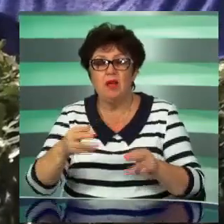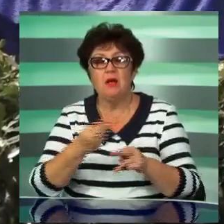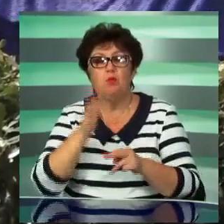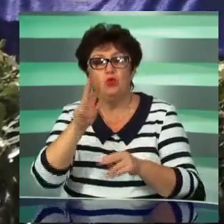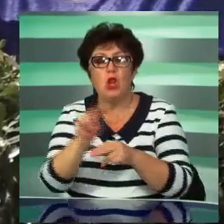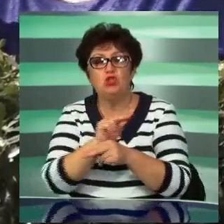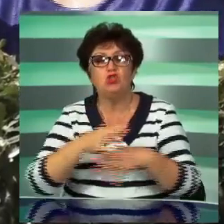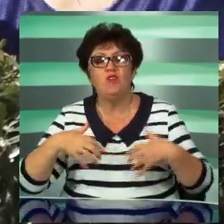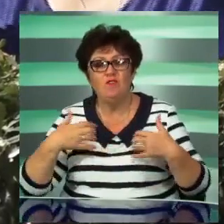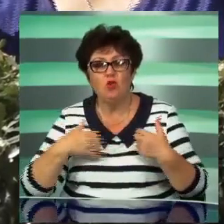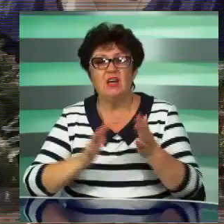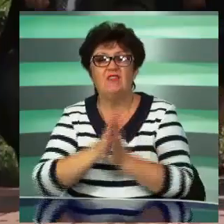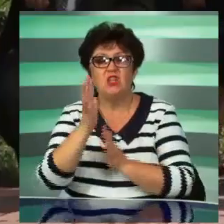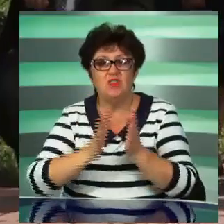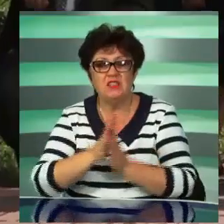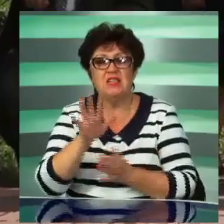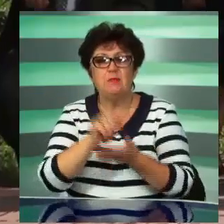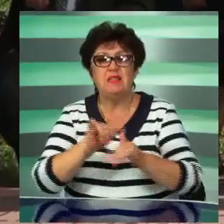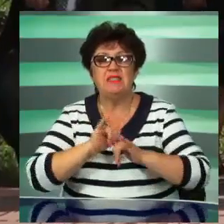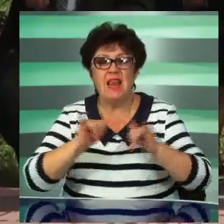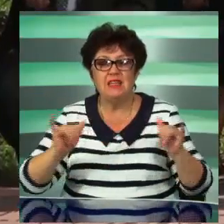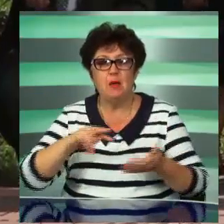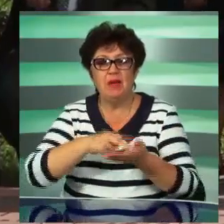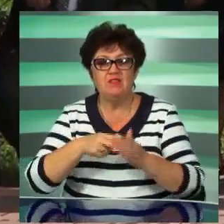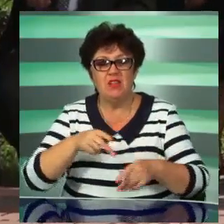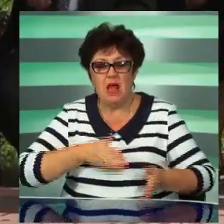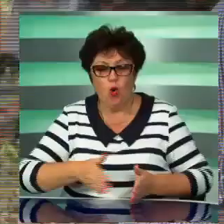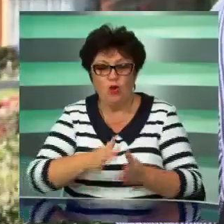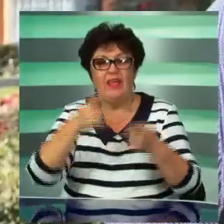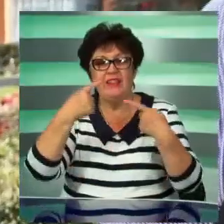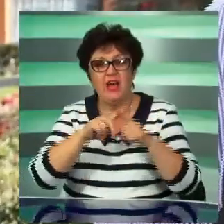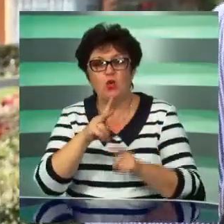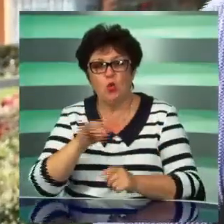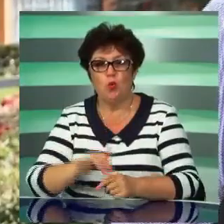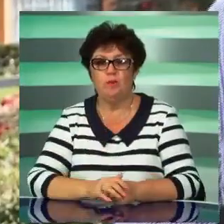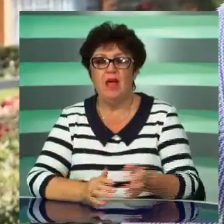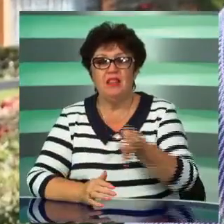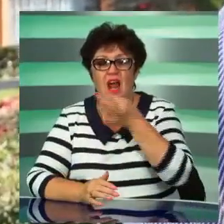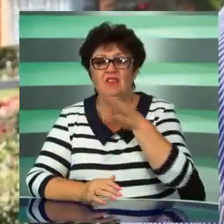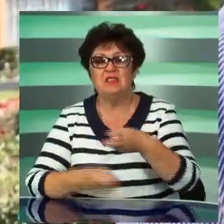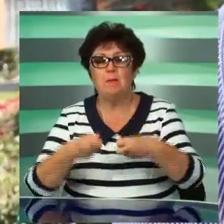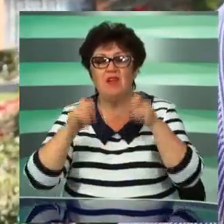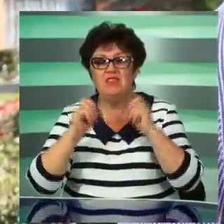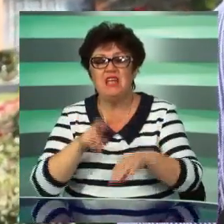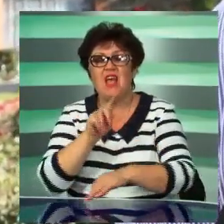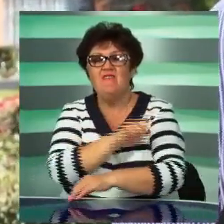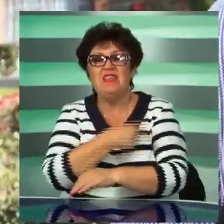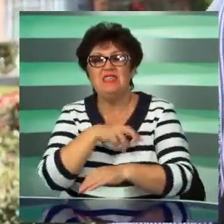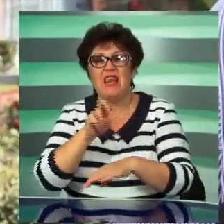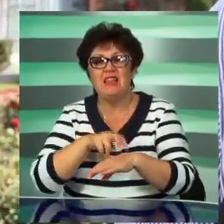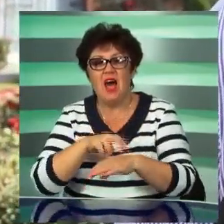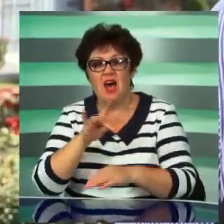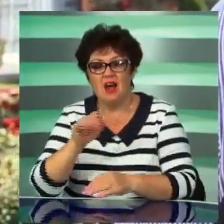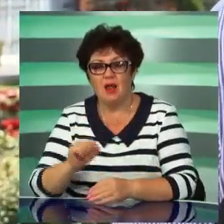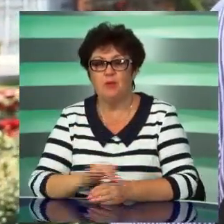лечить животных, выращивать растения, заниматься селекцией, проектировать дороги и технику. Нравится профессия ветеринара и